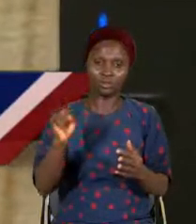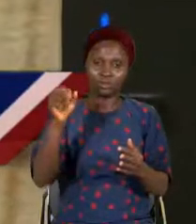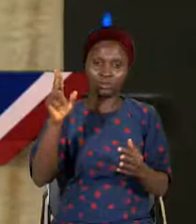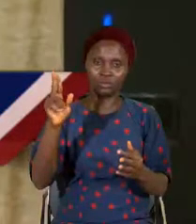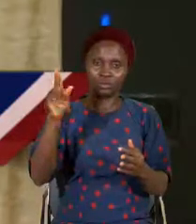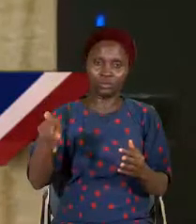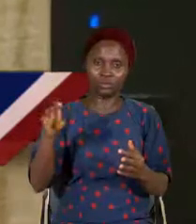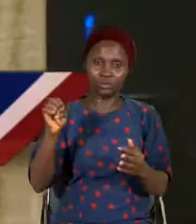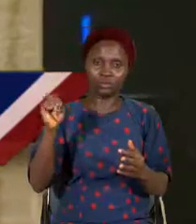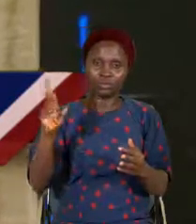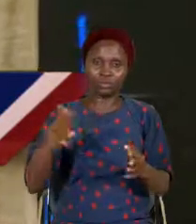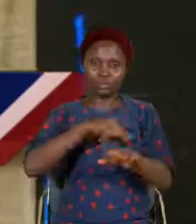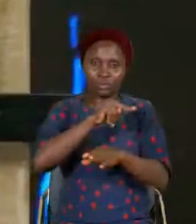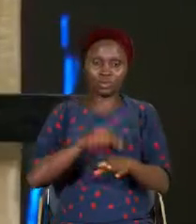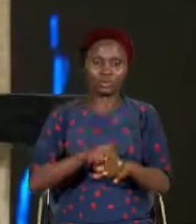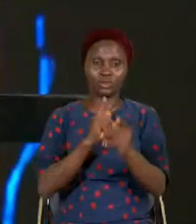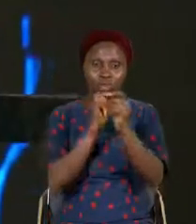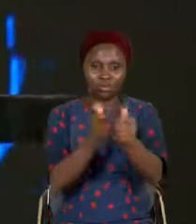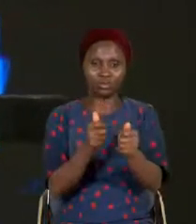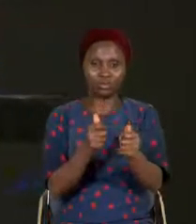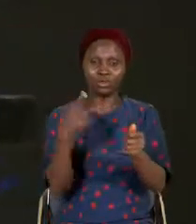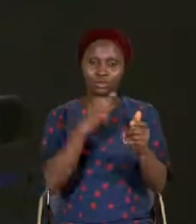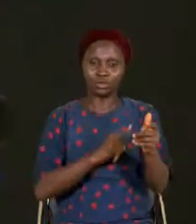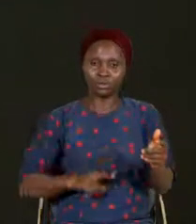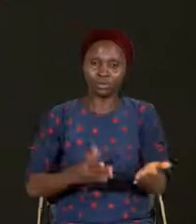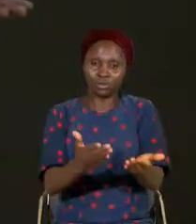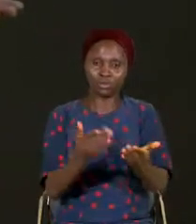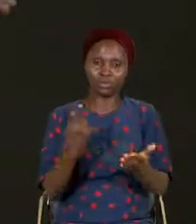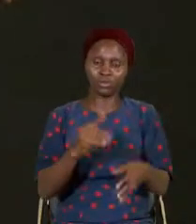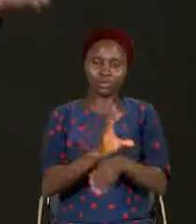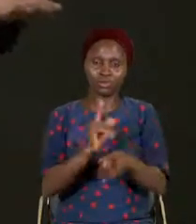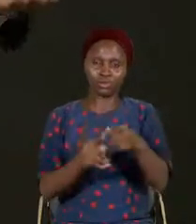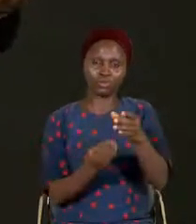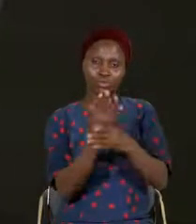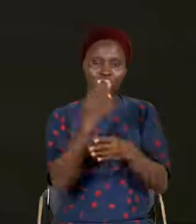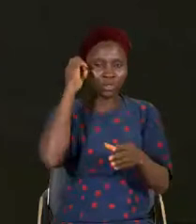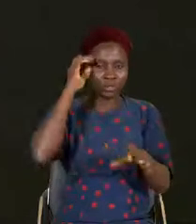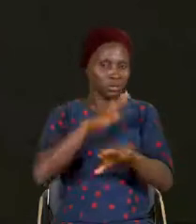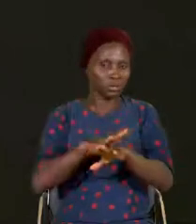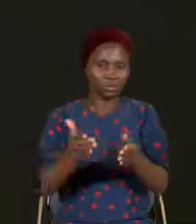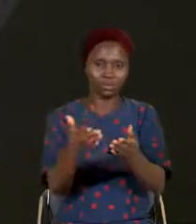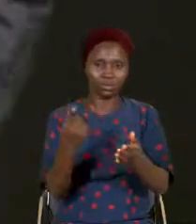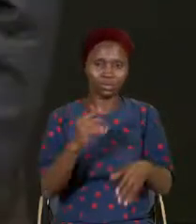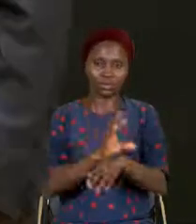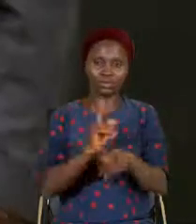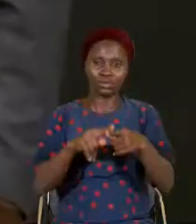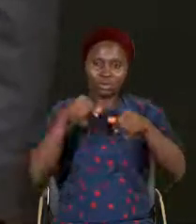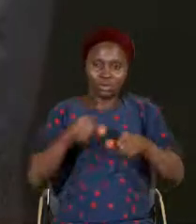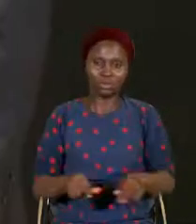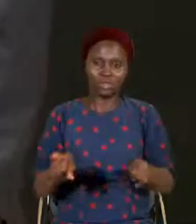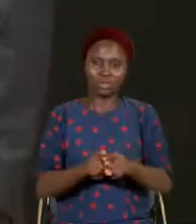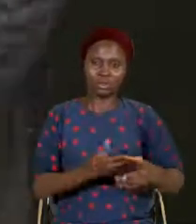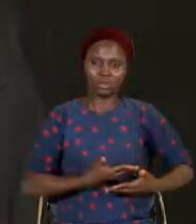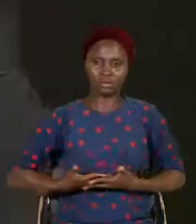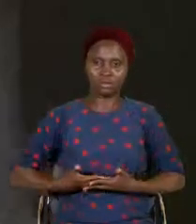déverser les dons spirituels sur son église. Pourquoi? Il veut que l'église croisse. Il ne veut pas que l'église reste à l'étape enfantine